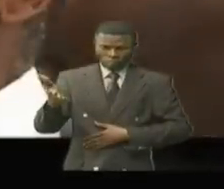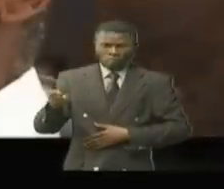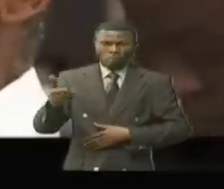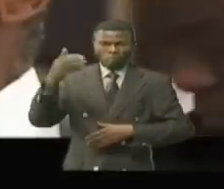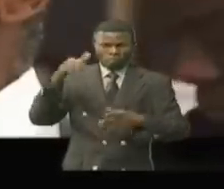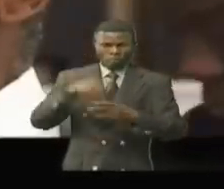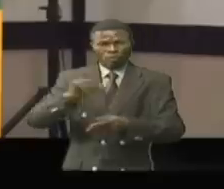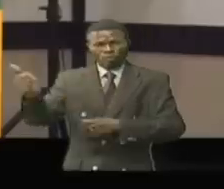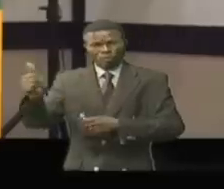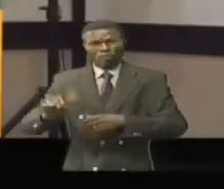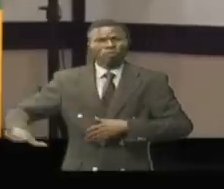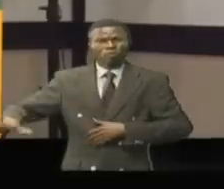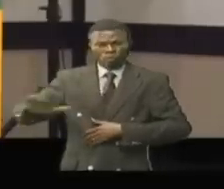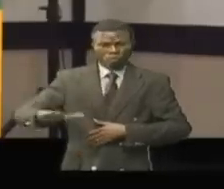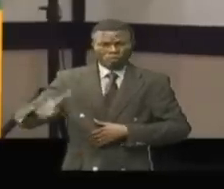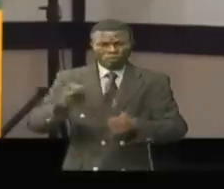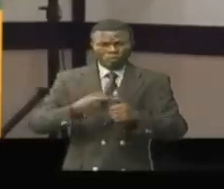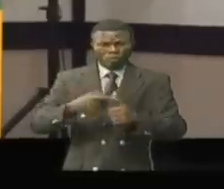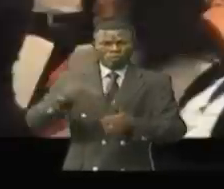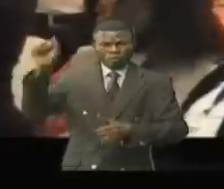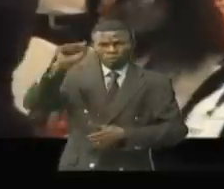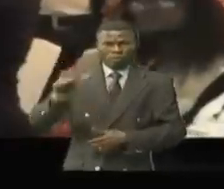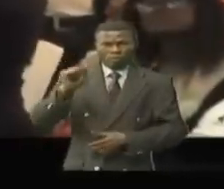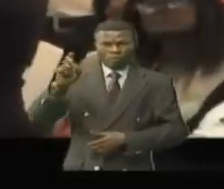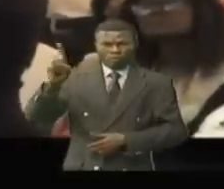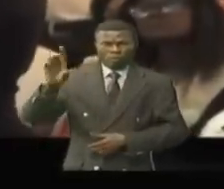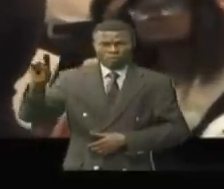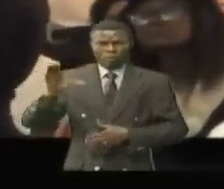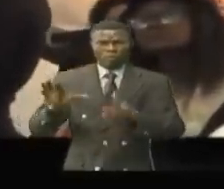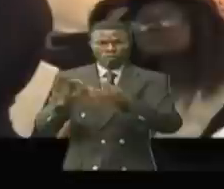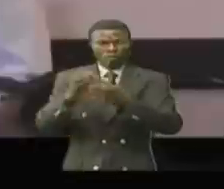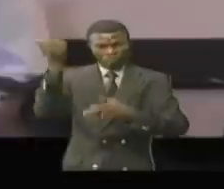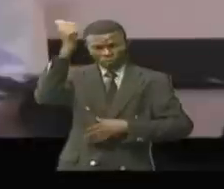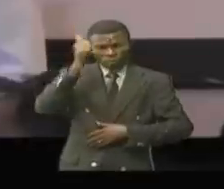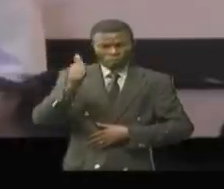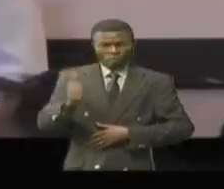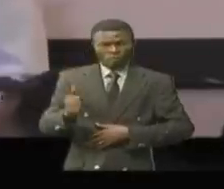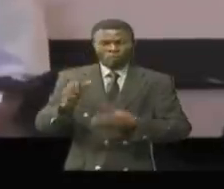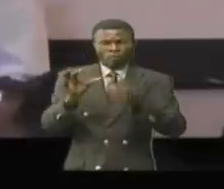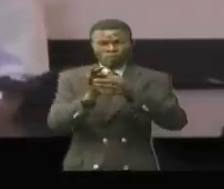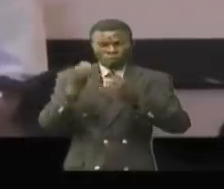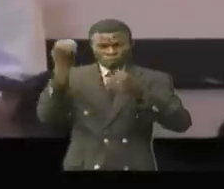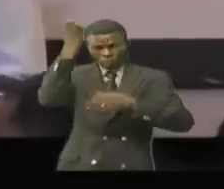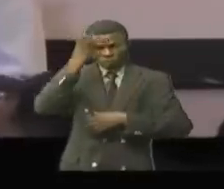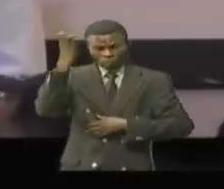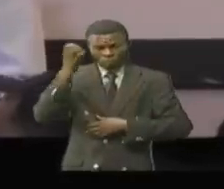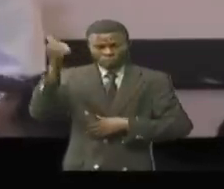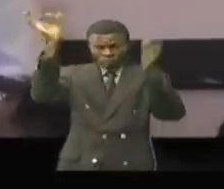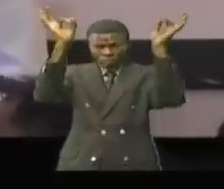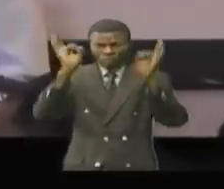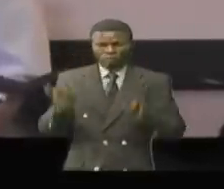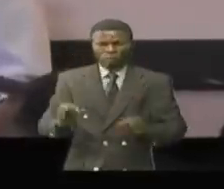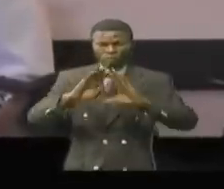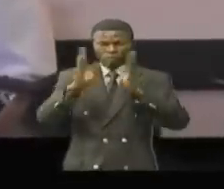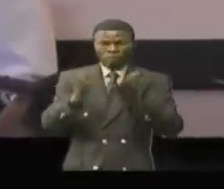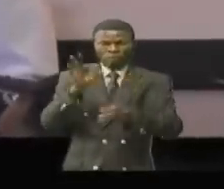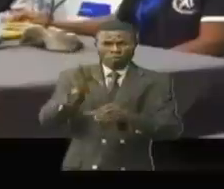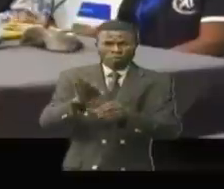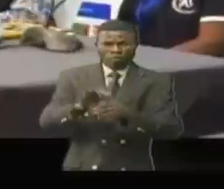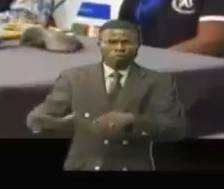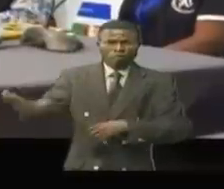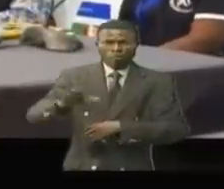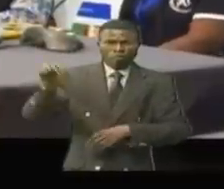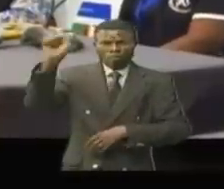d'autres organisations, notamment la SADC, l'Union africaine, l'Union européenne, le Forum des commissions électorales des pays de la